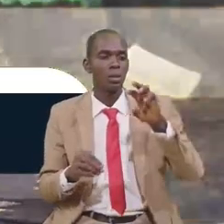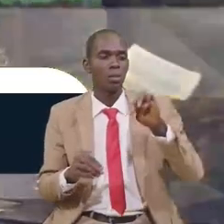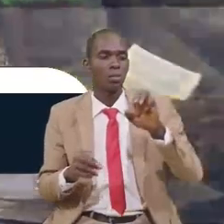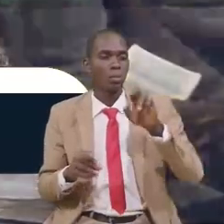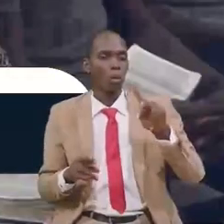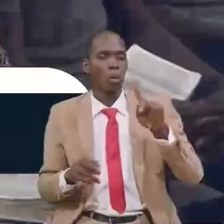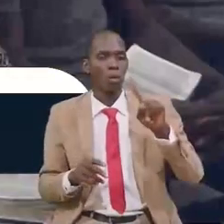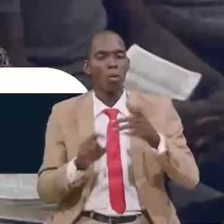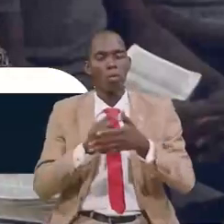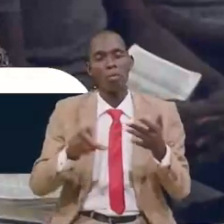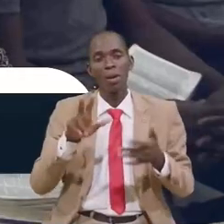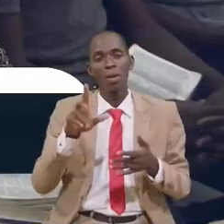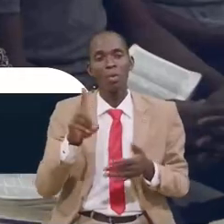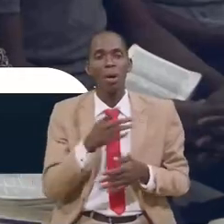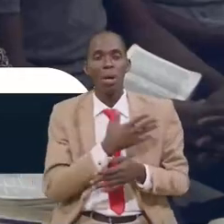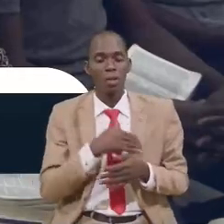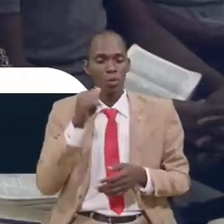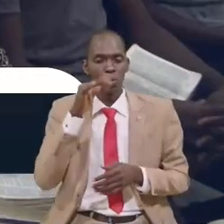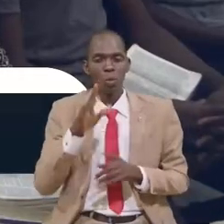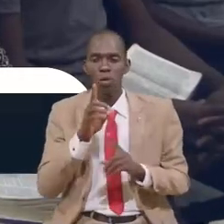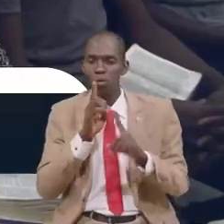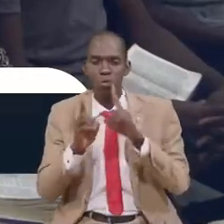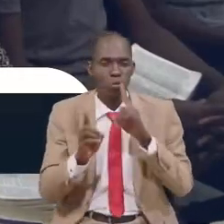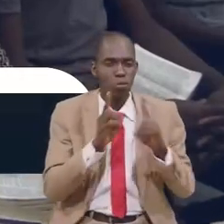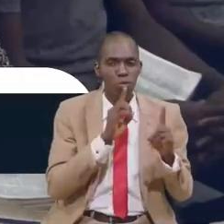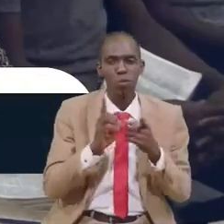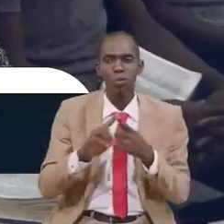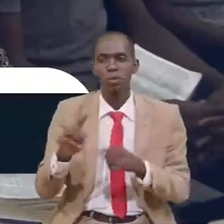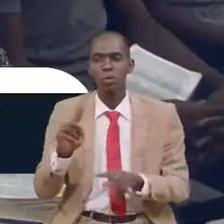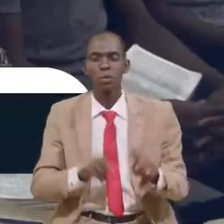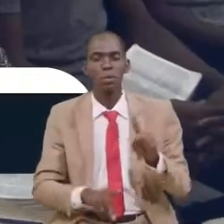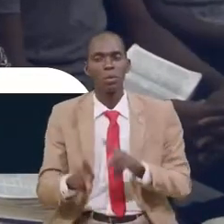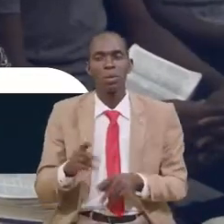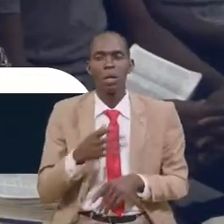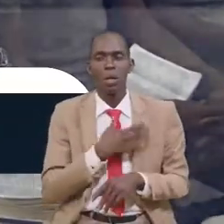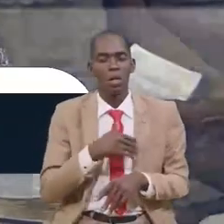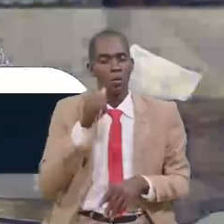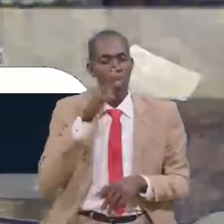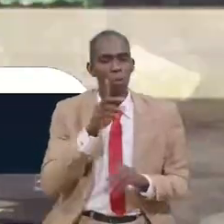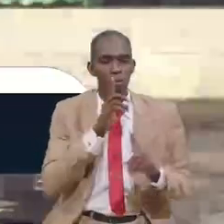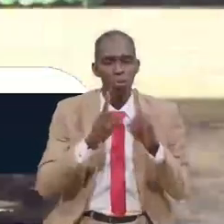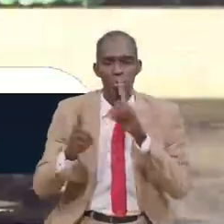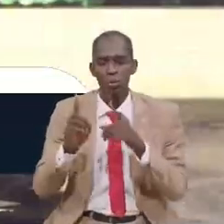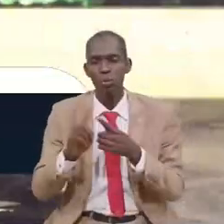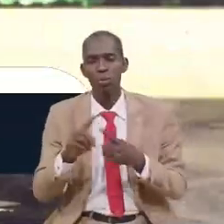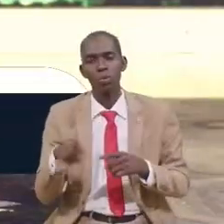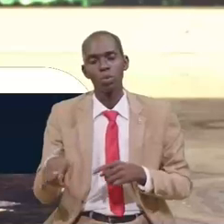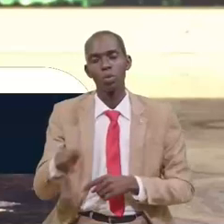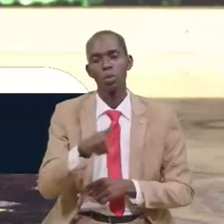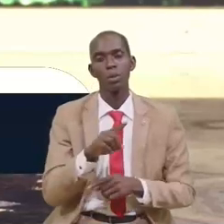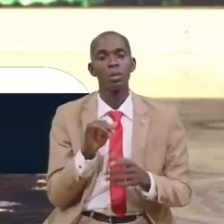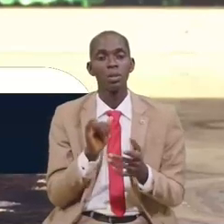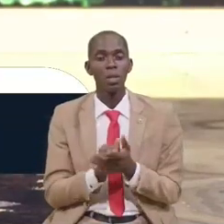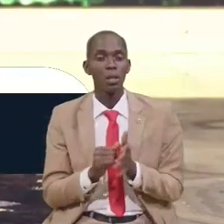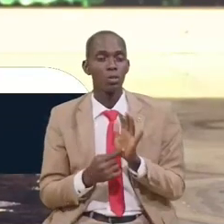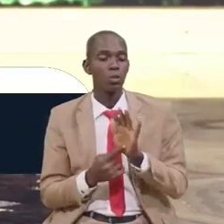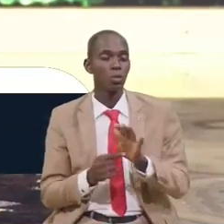Marc 1, verset 31, dernière partie. Puis elle les servit. Cela nous fait